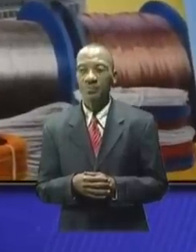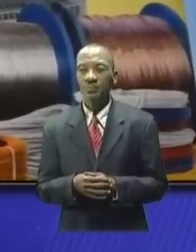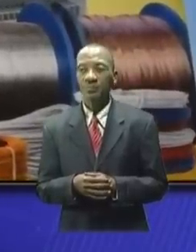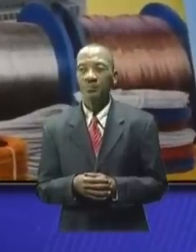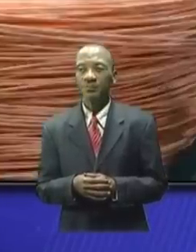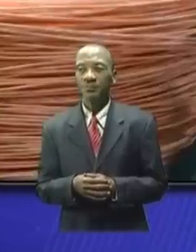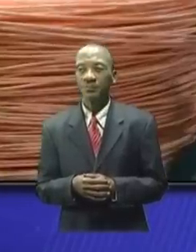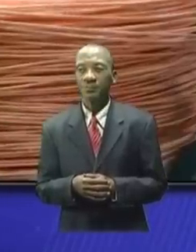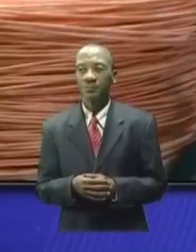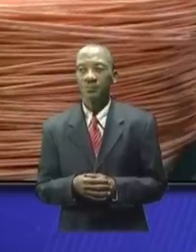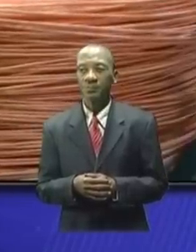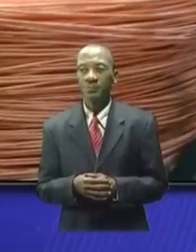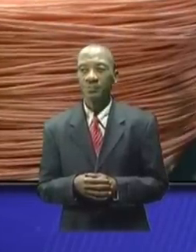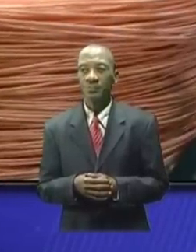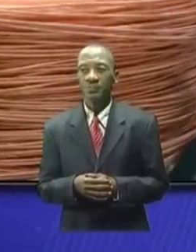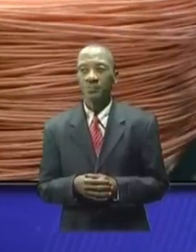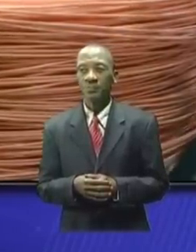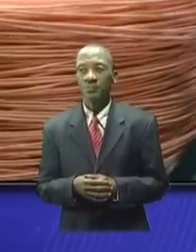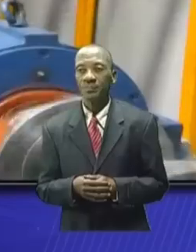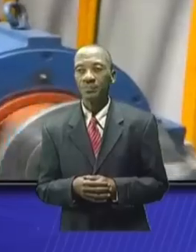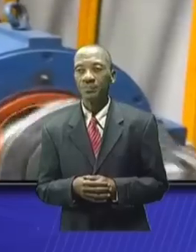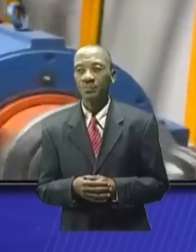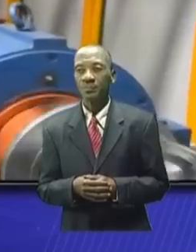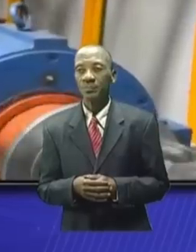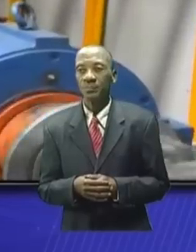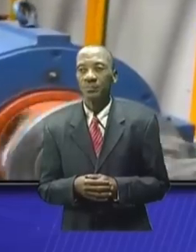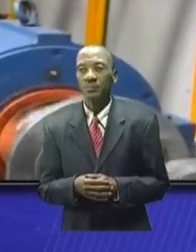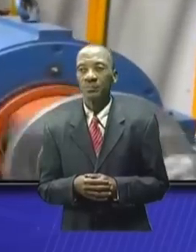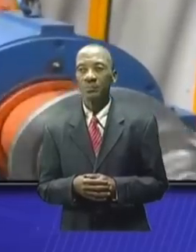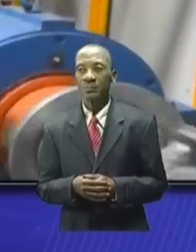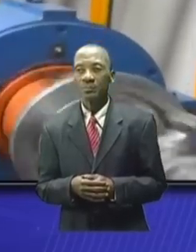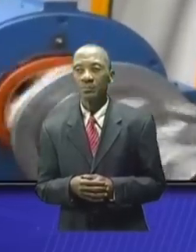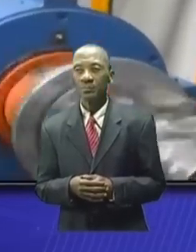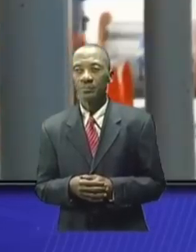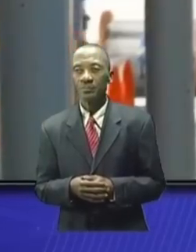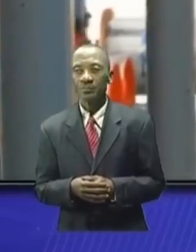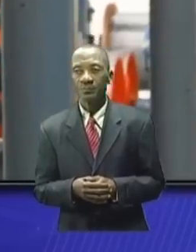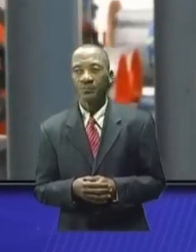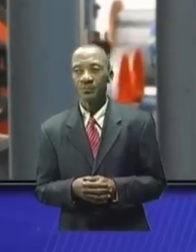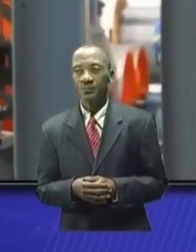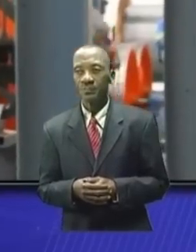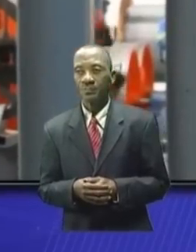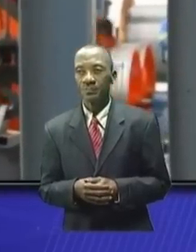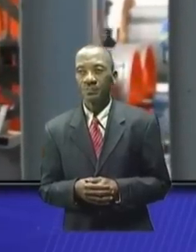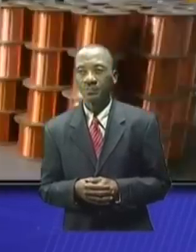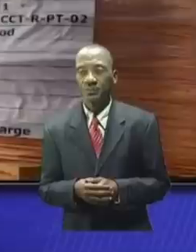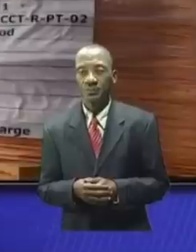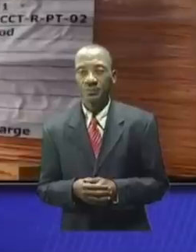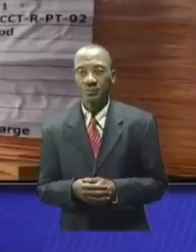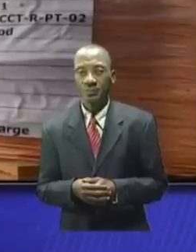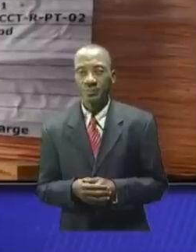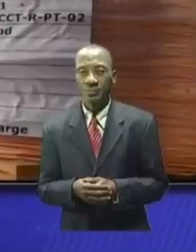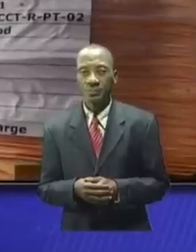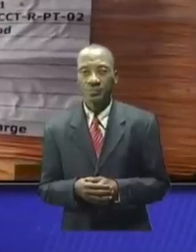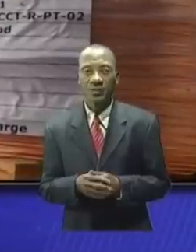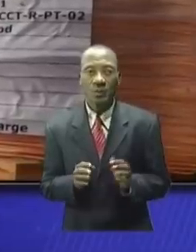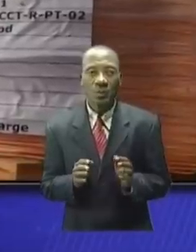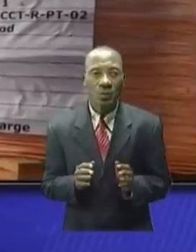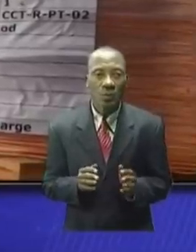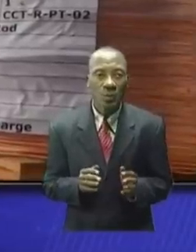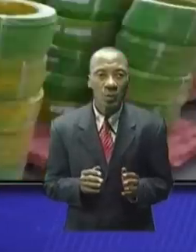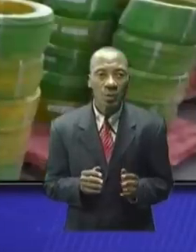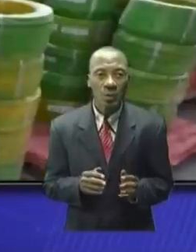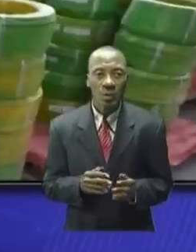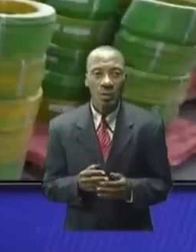fabriqués en République démocratique du Congo vont aussi désormais provenir de Lubumbashi. Le ministre de l'Industrie, Julien Paluku,